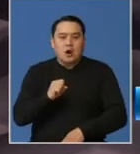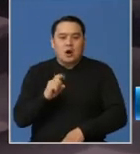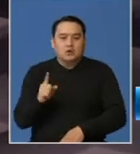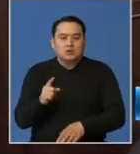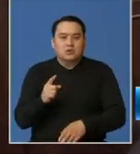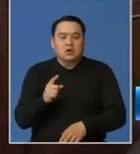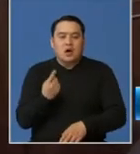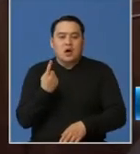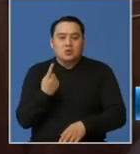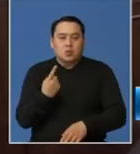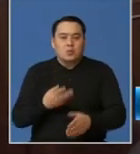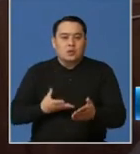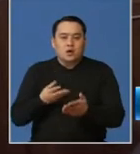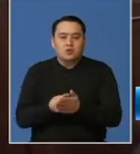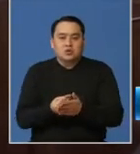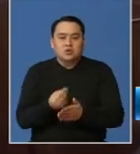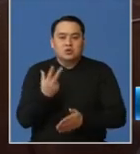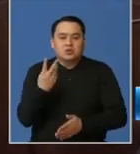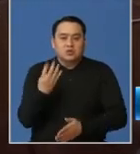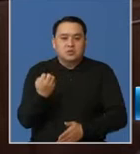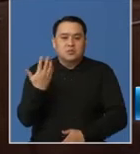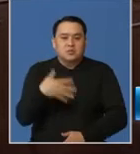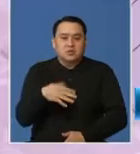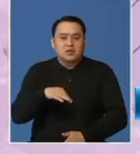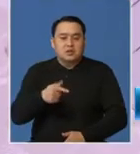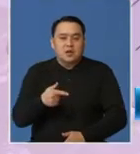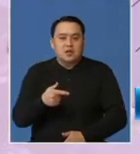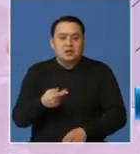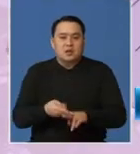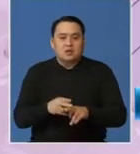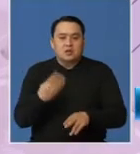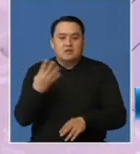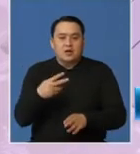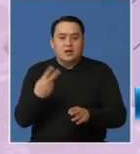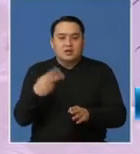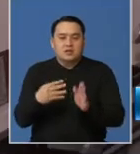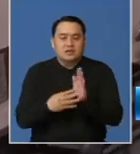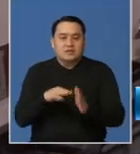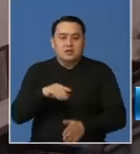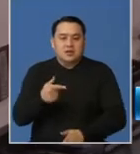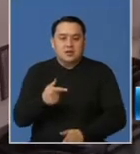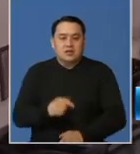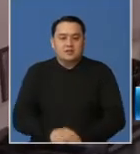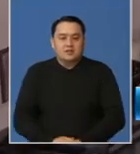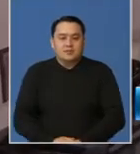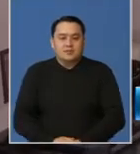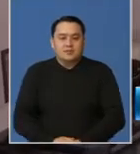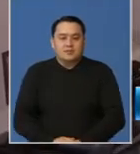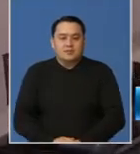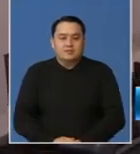кубометра газа талдыкурганка платила 450 тенге, то теперь надо отдавать 29 тенге.